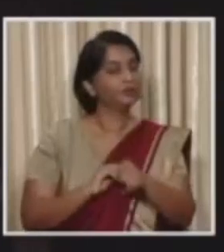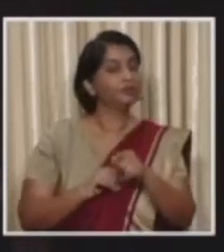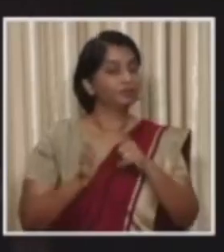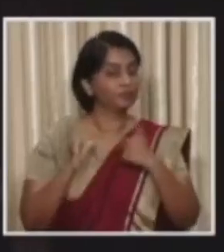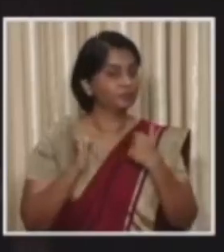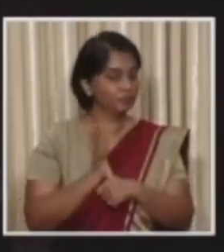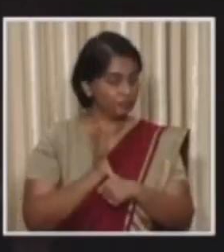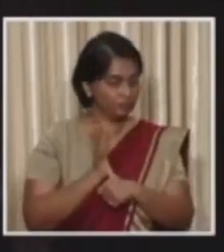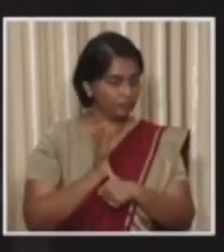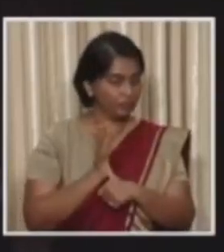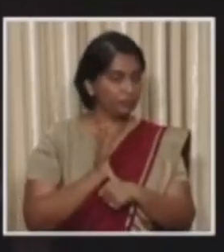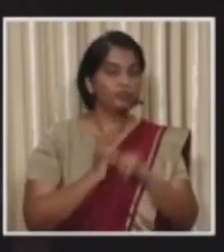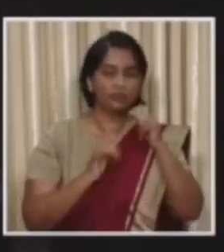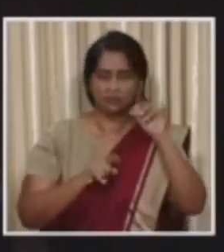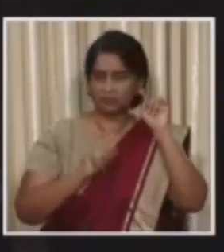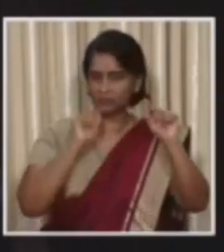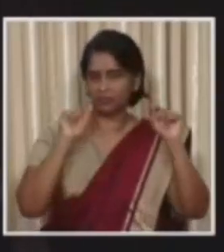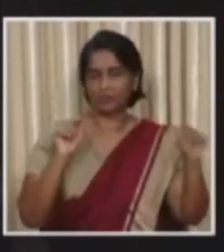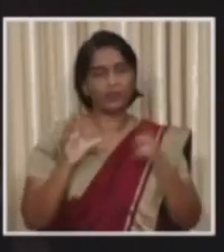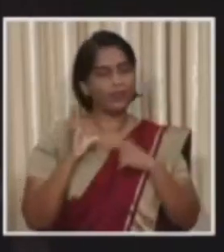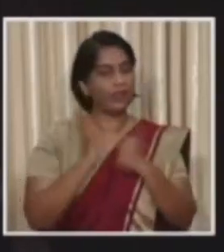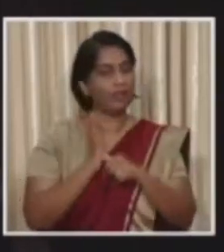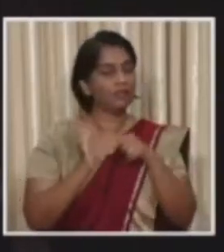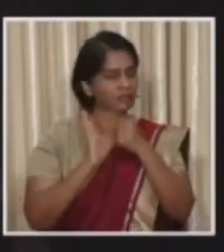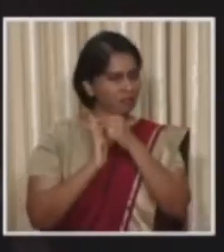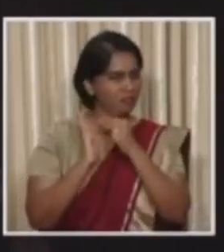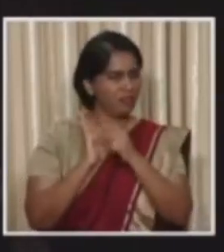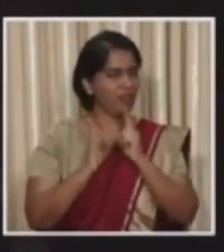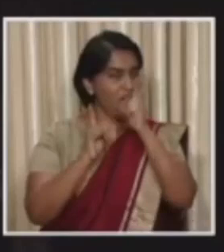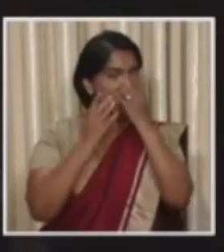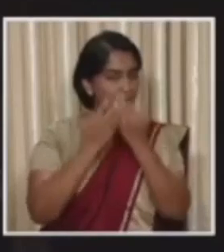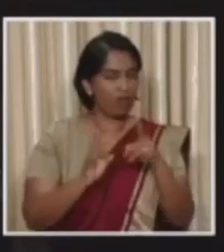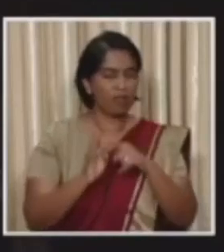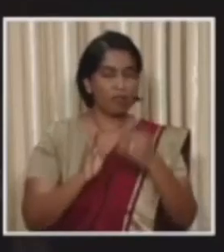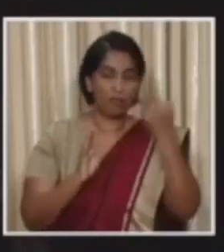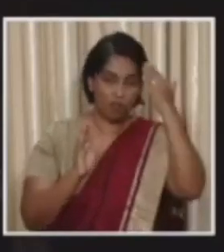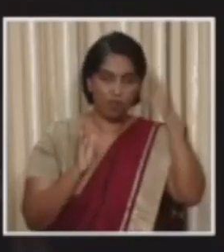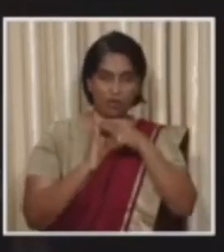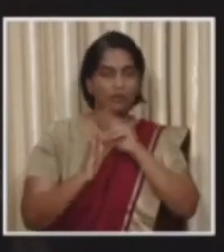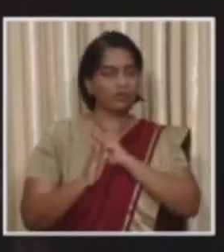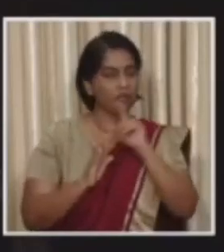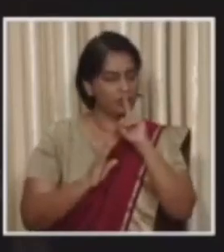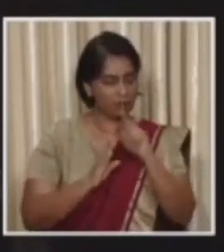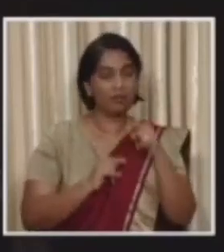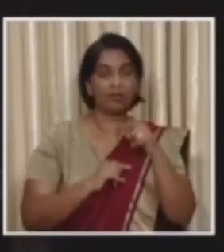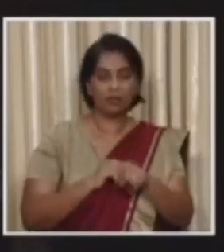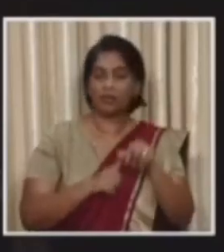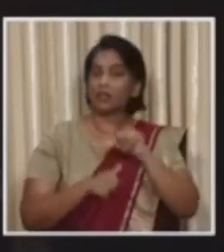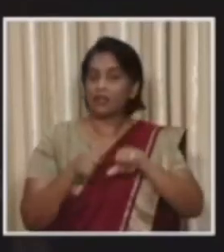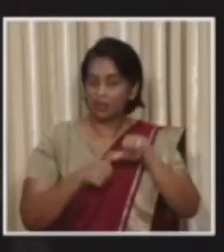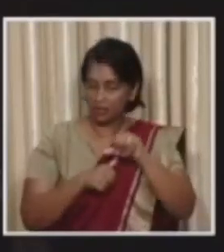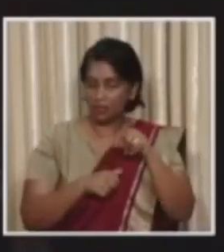පනතේ ඇතැම් තැන්වල පනතේ ආරම්භයේදීම පෙරවදනයේදීම කියනවා මෙම